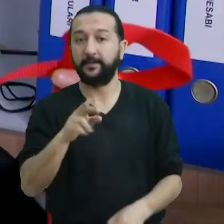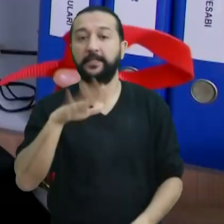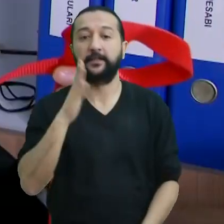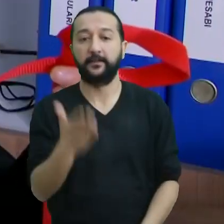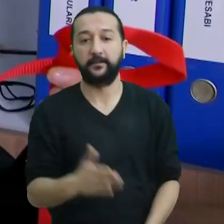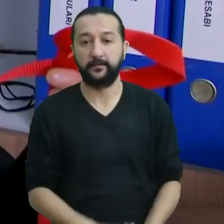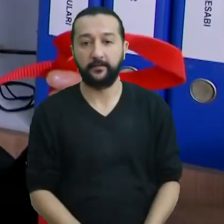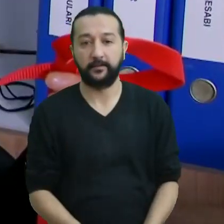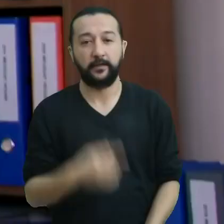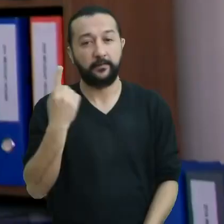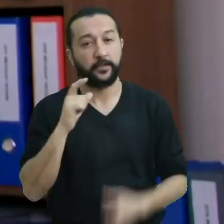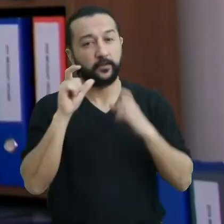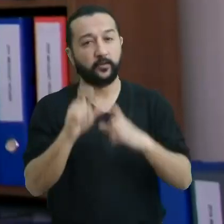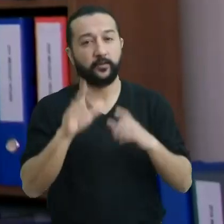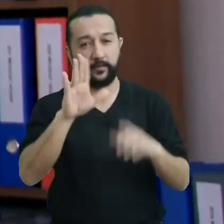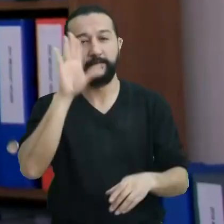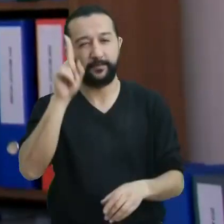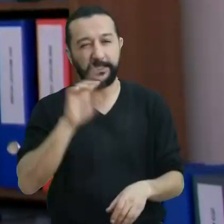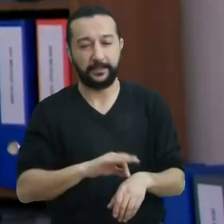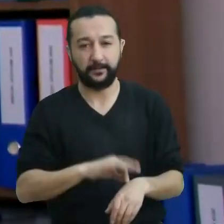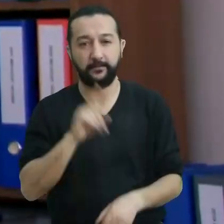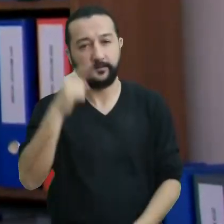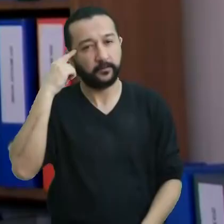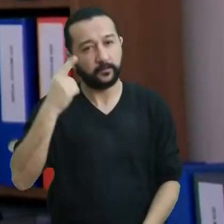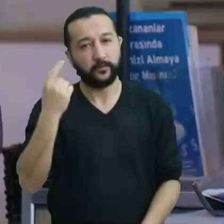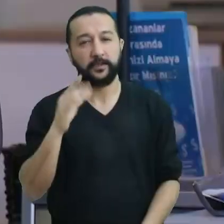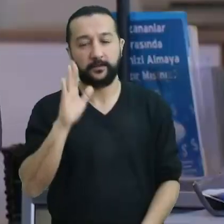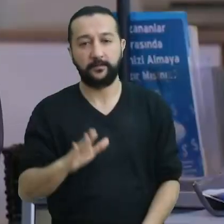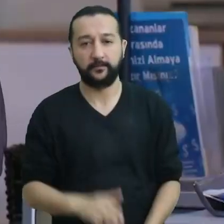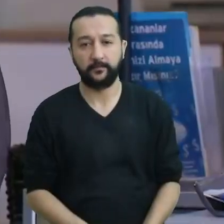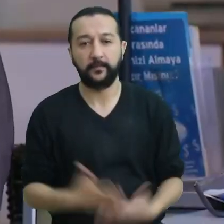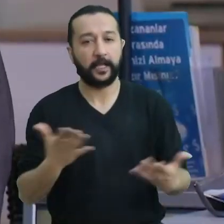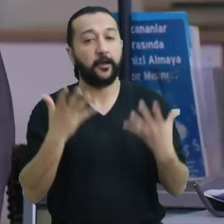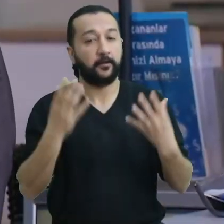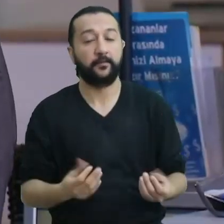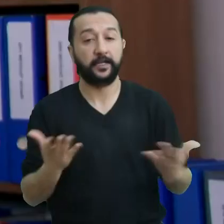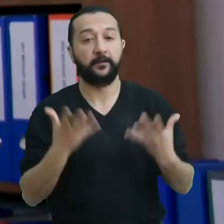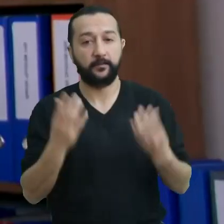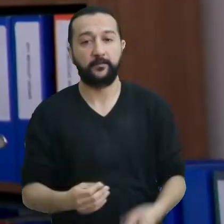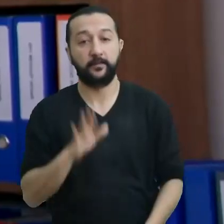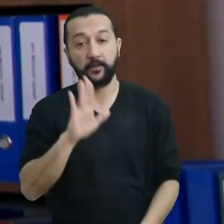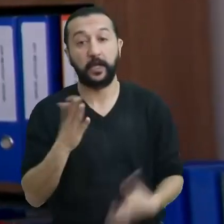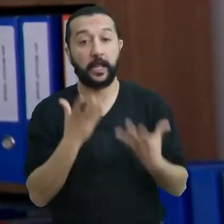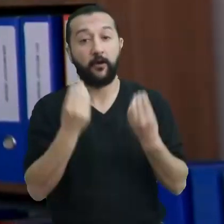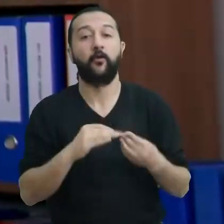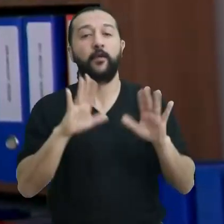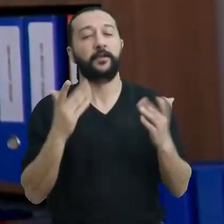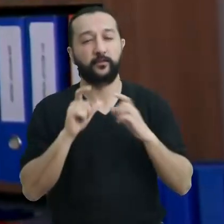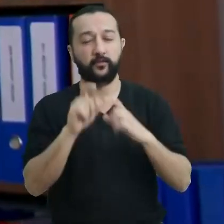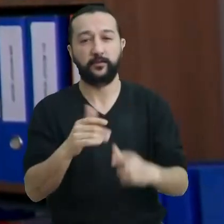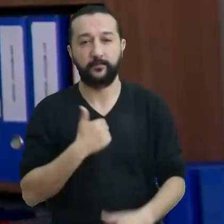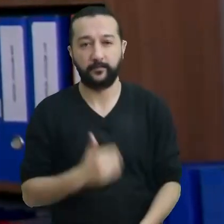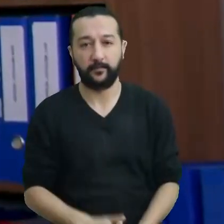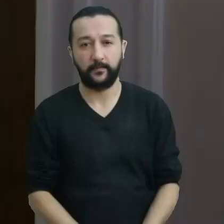ya. Bir şey daha soracağım, bir saniye. Düşüneyim biraz, ne olabilir? Daha doğrusu ne olamaz?